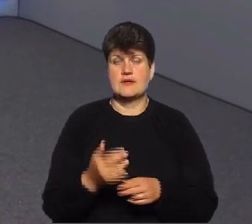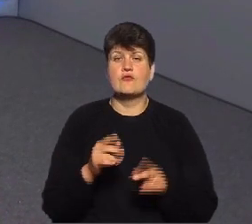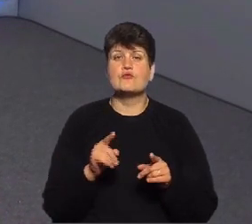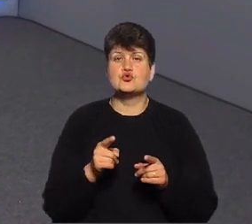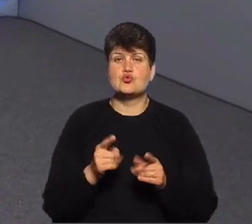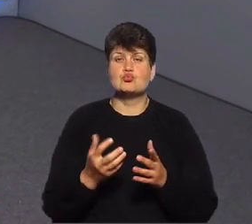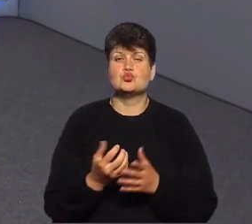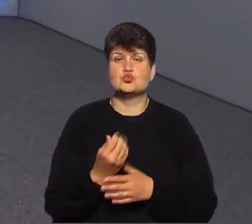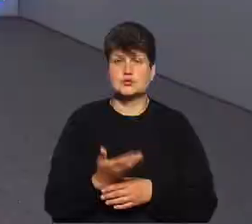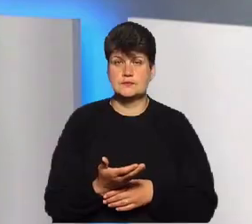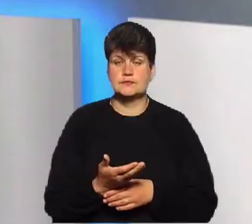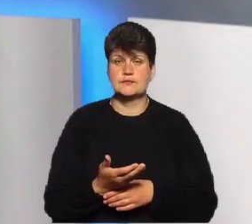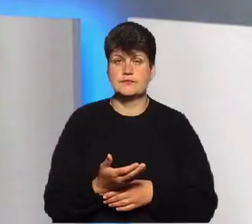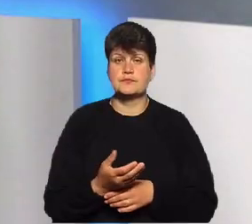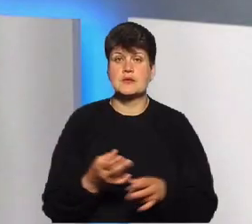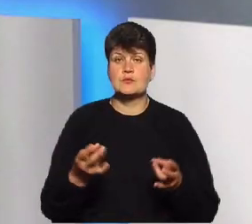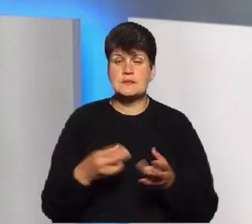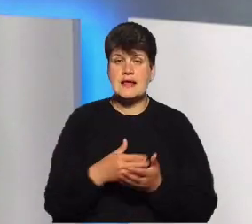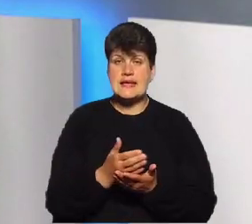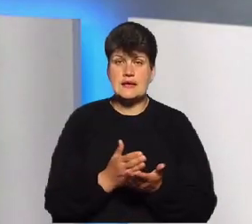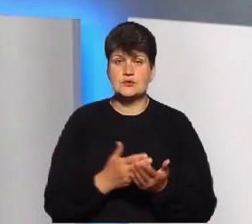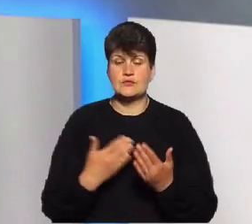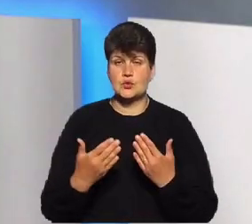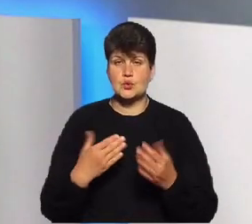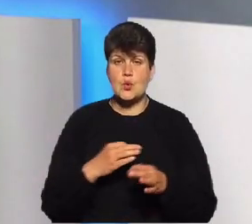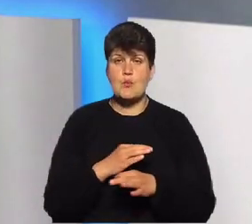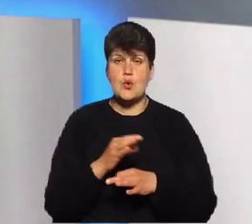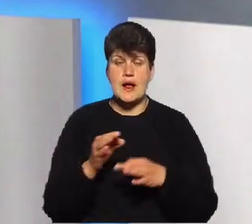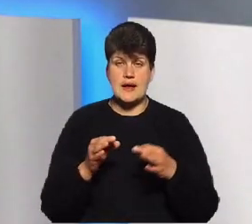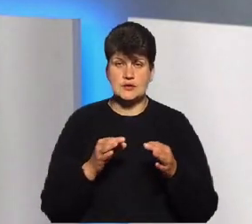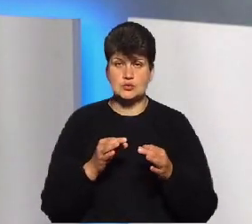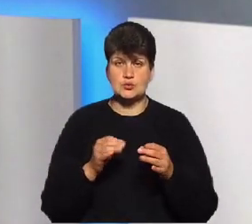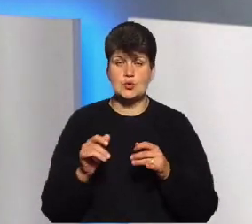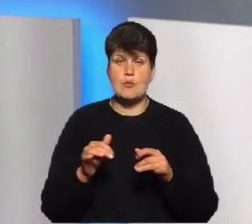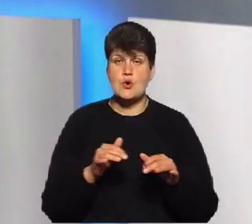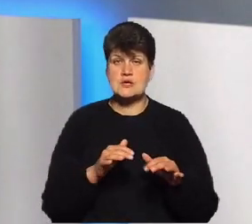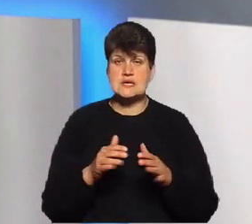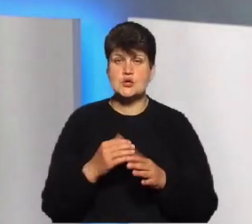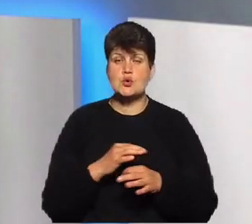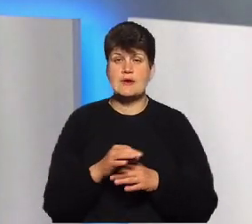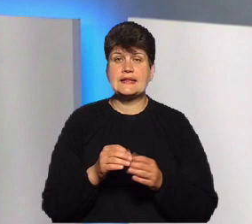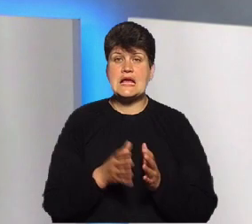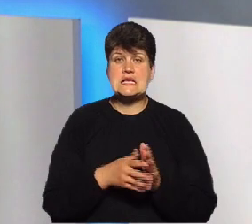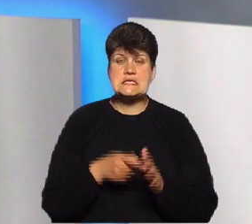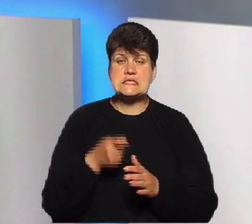потрібно якісно підходити до проекту, до процесу проектних заявок, до написання